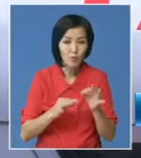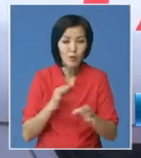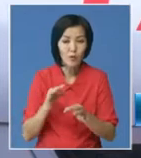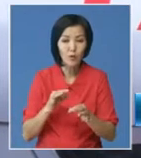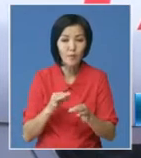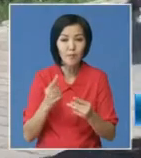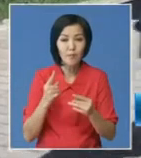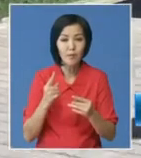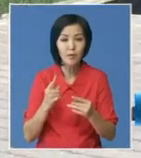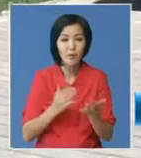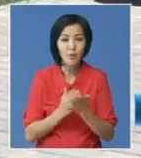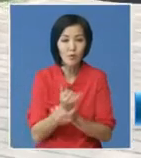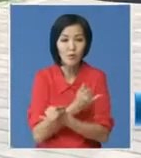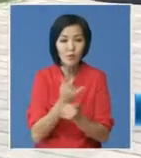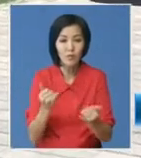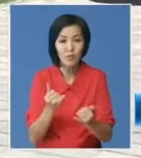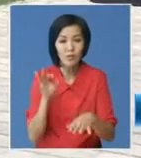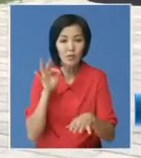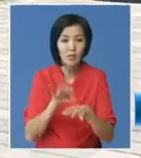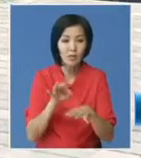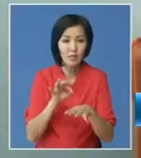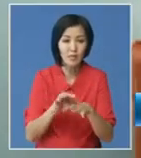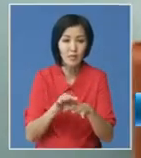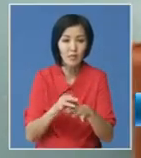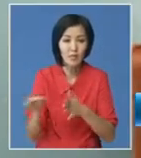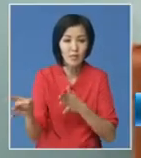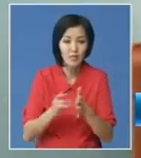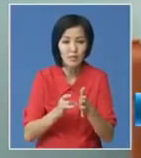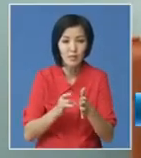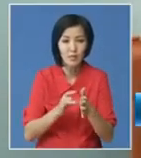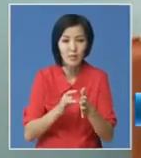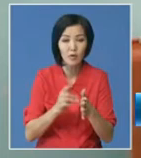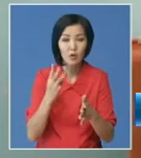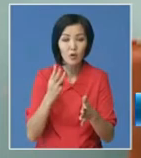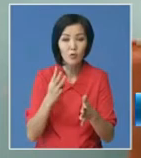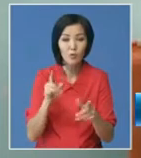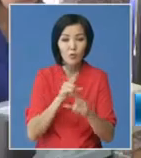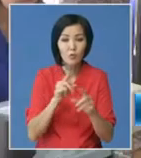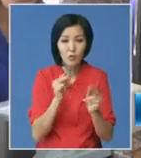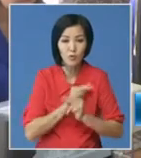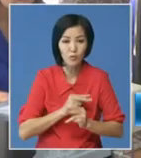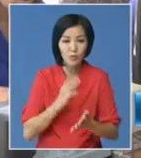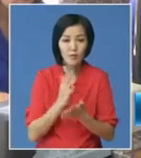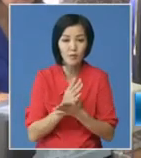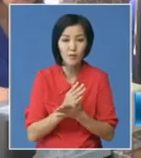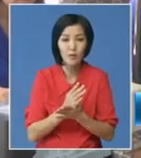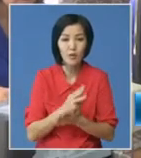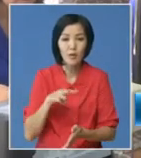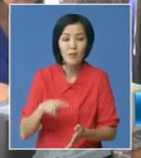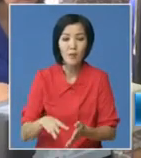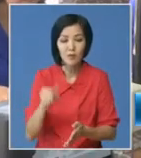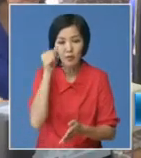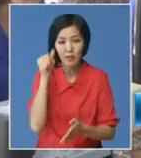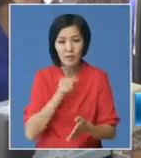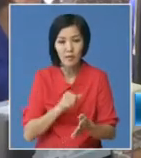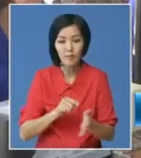үшін барлық жағдай жасалған. Науқасқа лезде жету үшін қала бойынша 3 орталық жұмыс істеп тұр. Маусым айынан бастап қоңыраулар